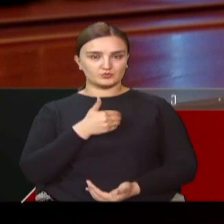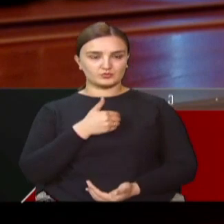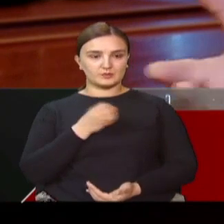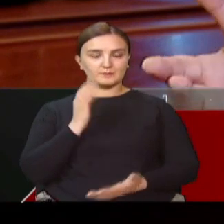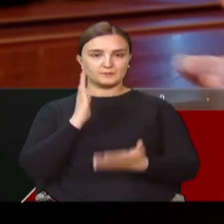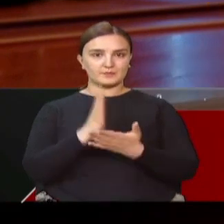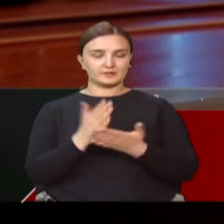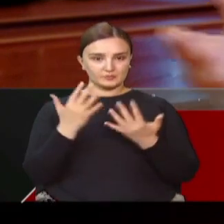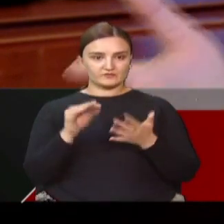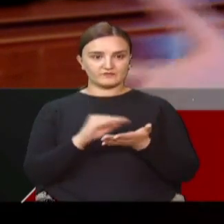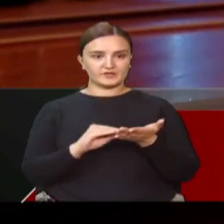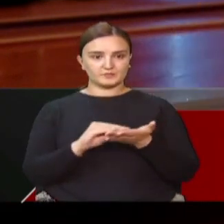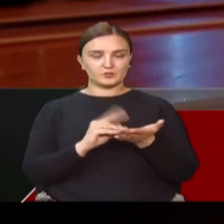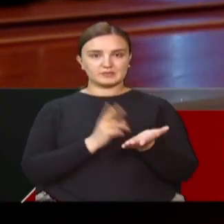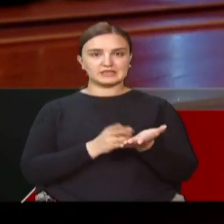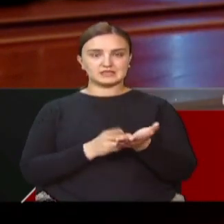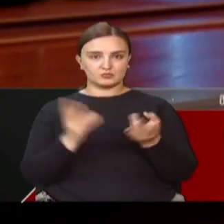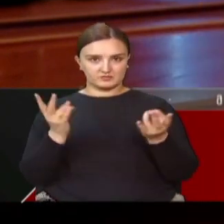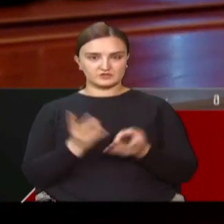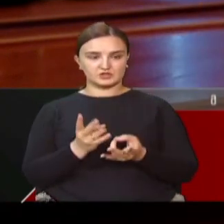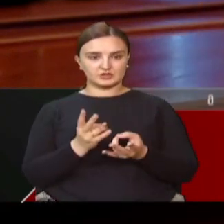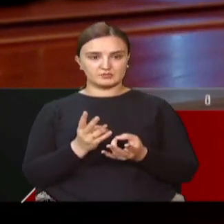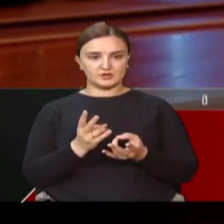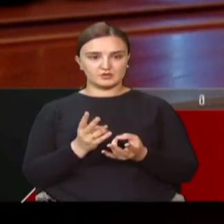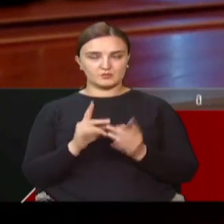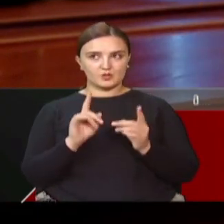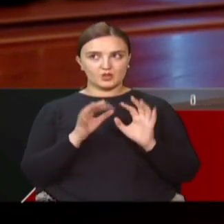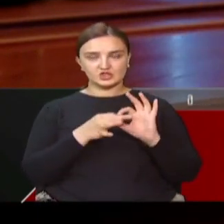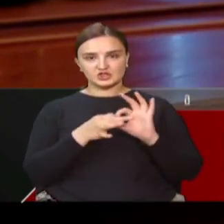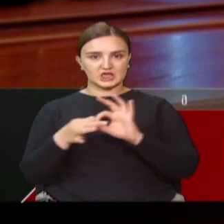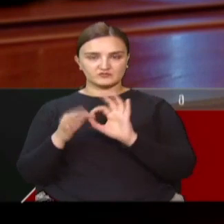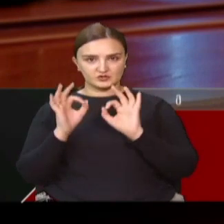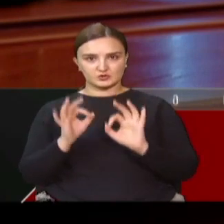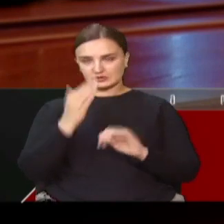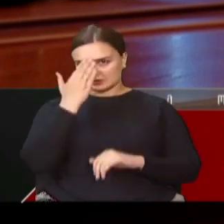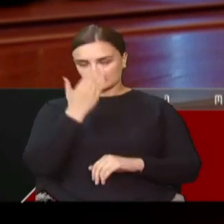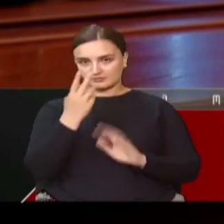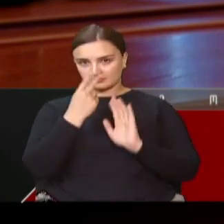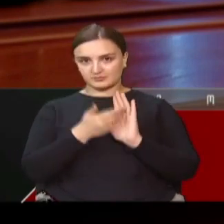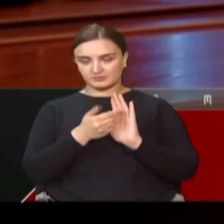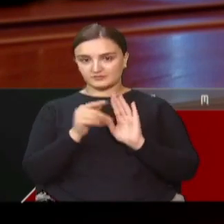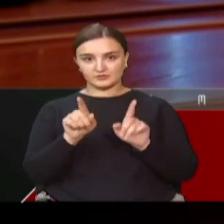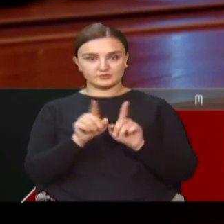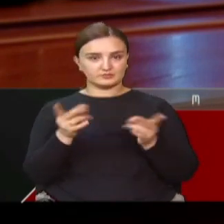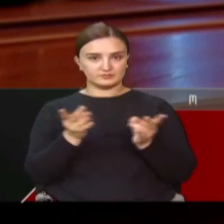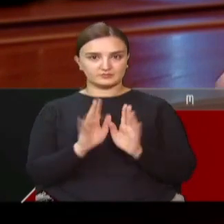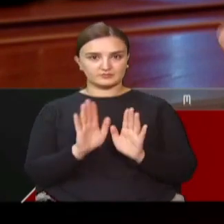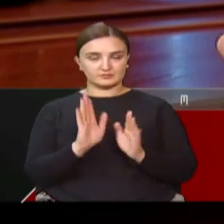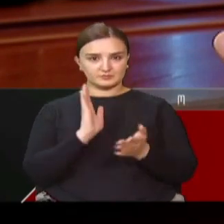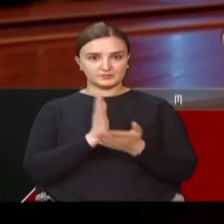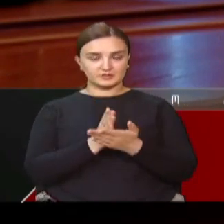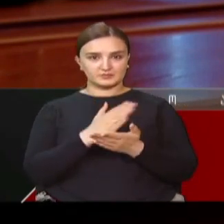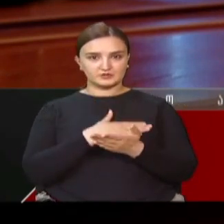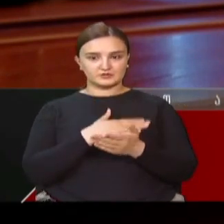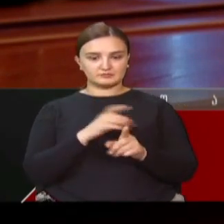Pirdapir, უკვე ადრე კიდევ ვიმეორებ, მტკიცებულებები გჭირდებოდა ხოლმე, რომ ლოგიკური ჯაჭვის საზოგადოებისთვის დაგვენახებინა. Ეხლა ესეც აღარ გჭირდება. Აგერ პირდაპირ ჩემს